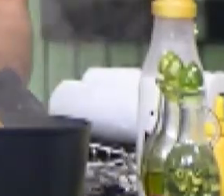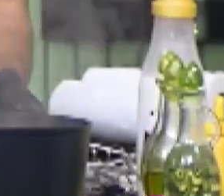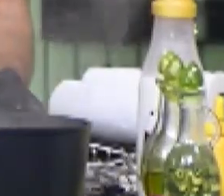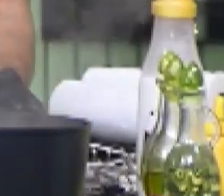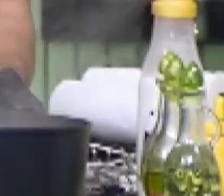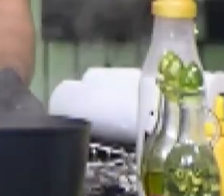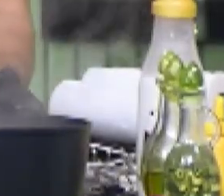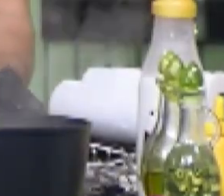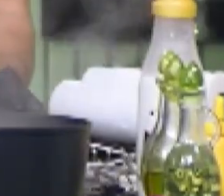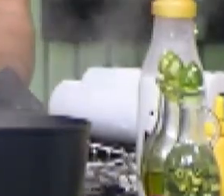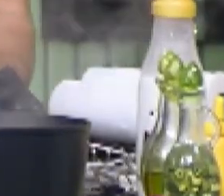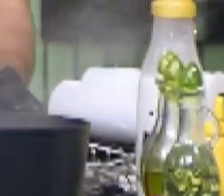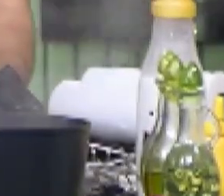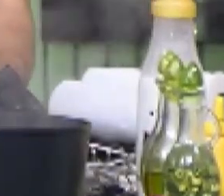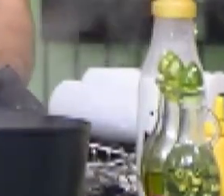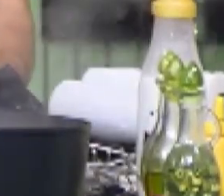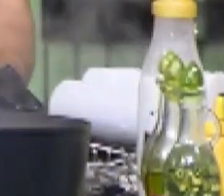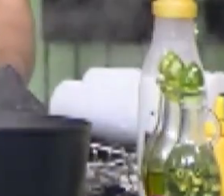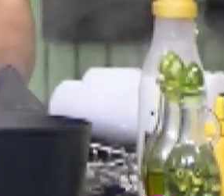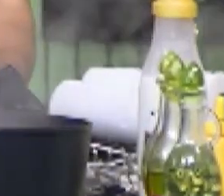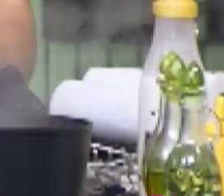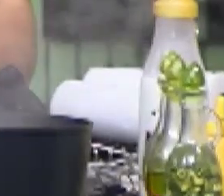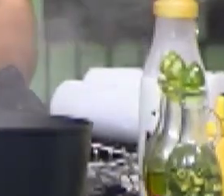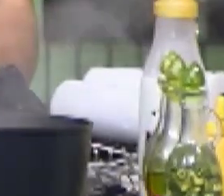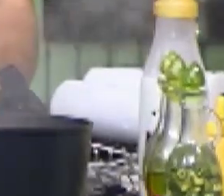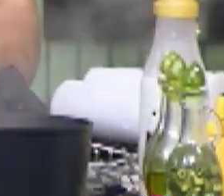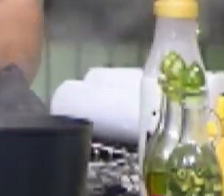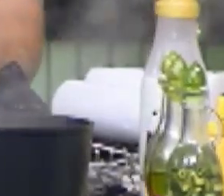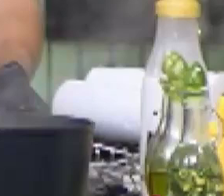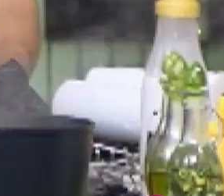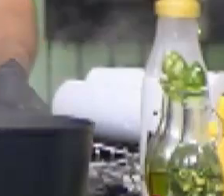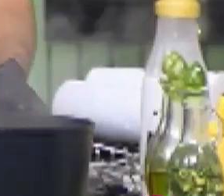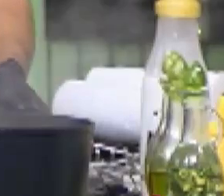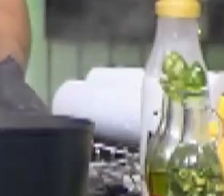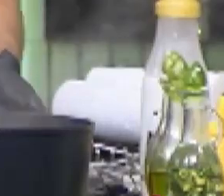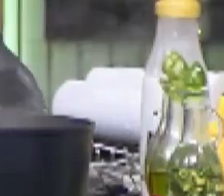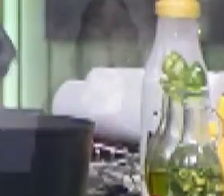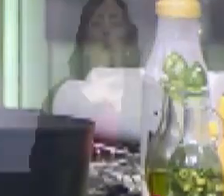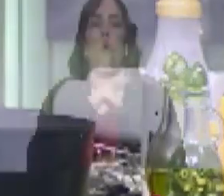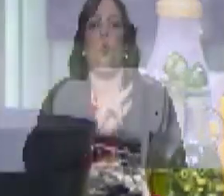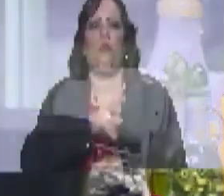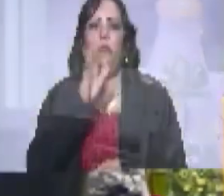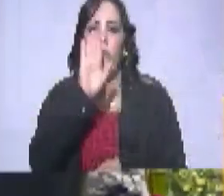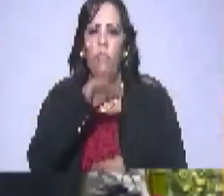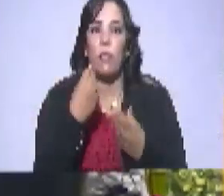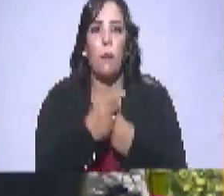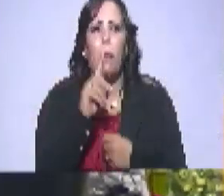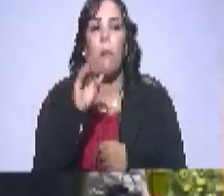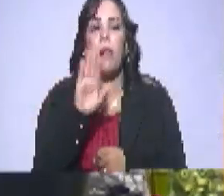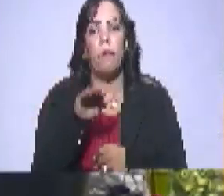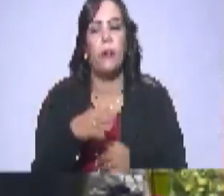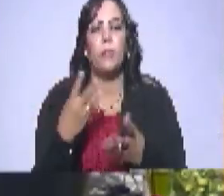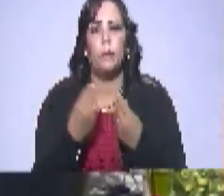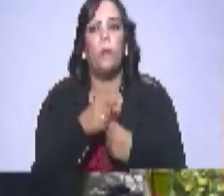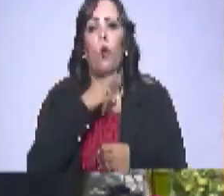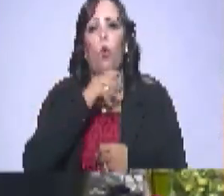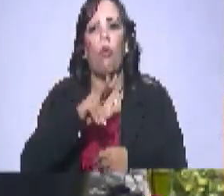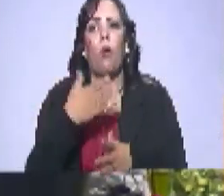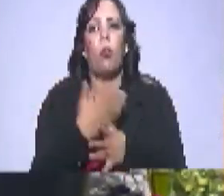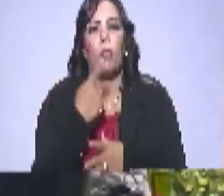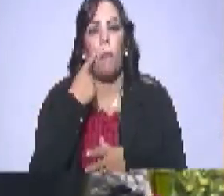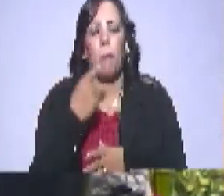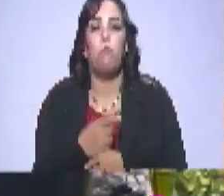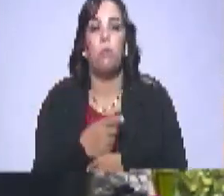وزي ما احنا اتفقنا ان احنا نراعي الميه بتاعتنا لما نحط الرز، عشان احنا حاطين خضار في